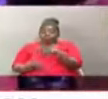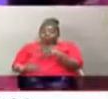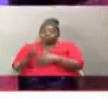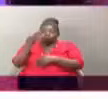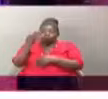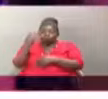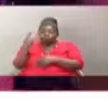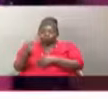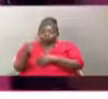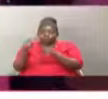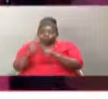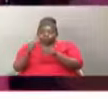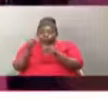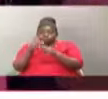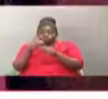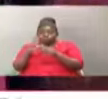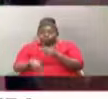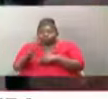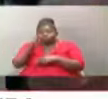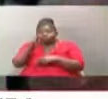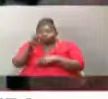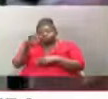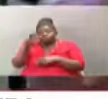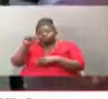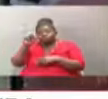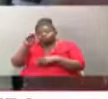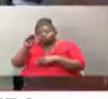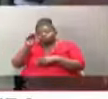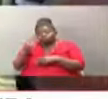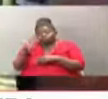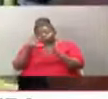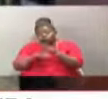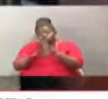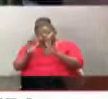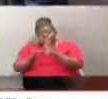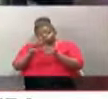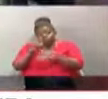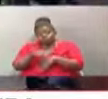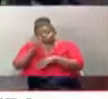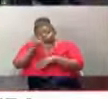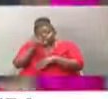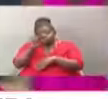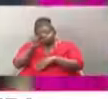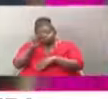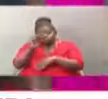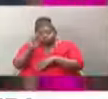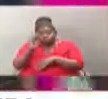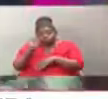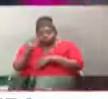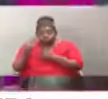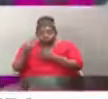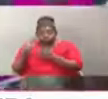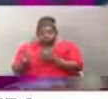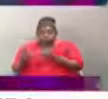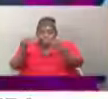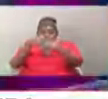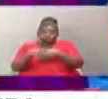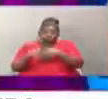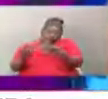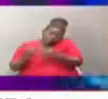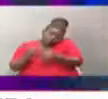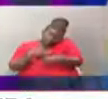31 Desemba ng'etumiddwa enkuuka vimba. Okusinziira ku bateesiteesi abaluba events era ekiro bakimaze babinuka